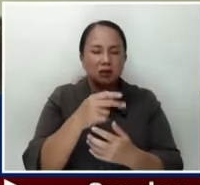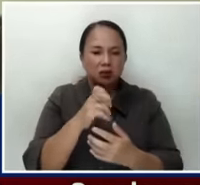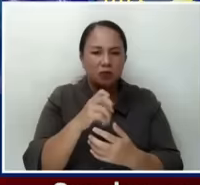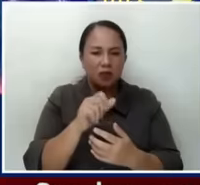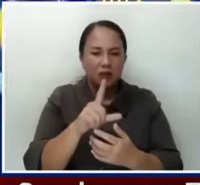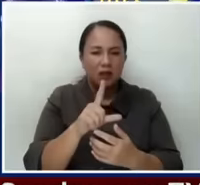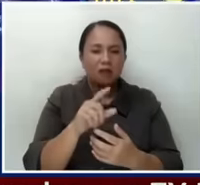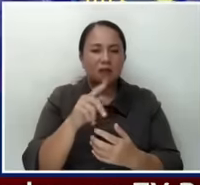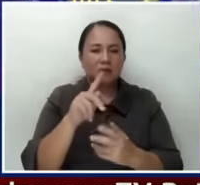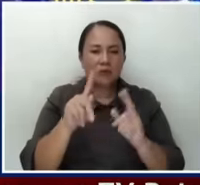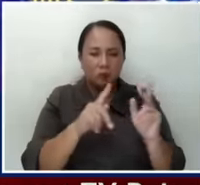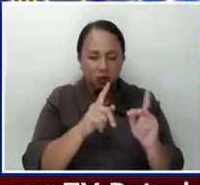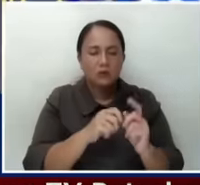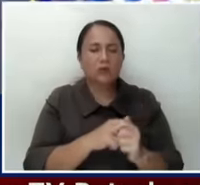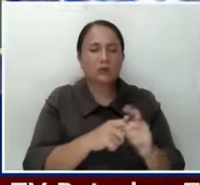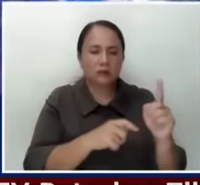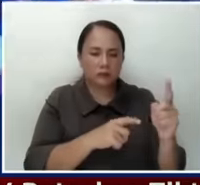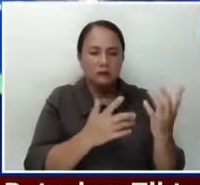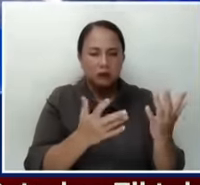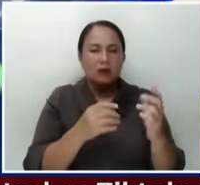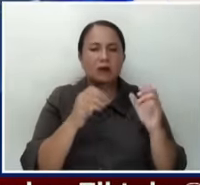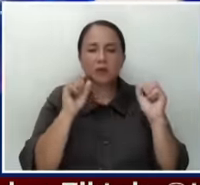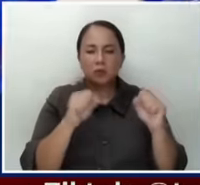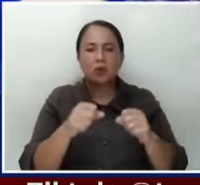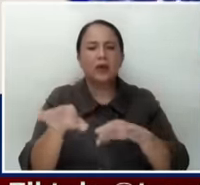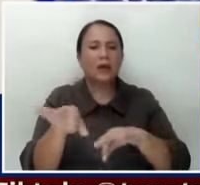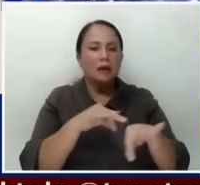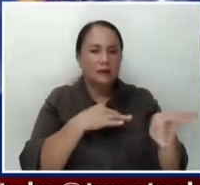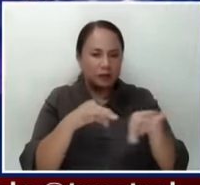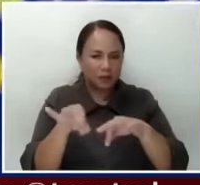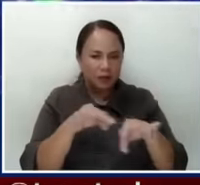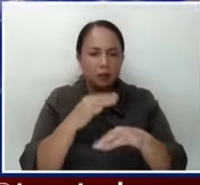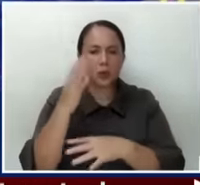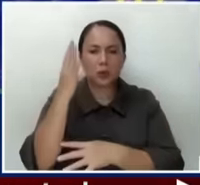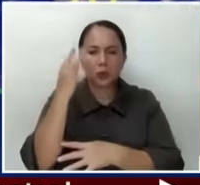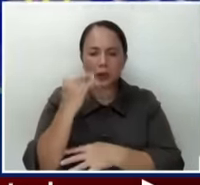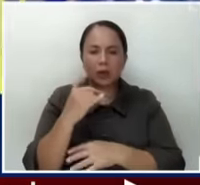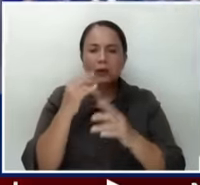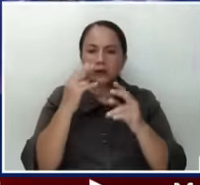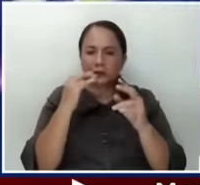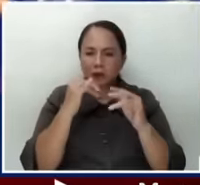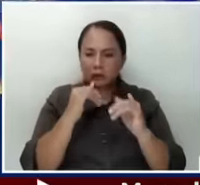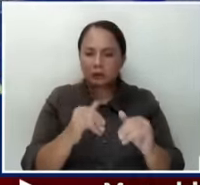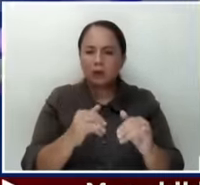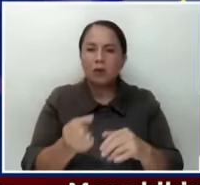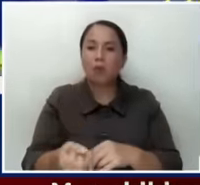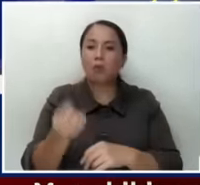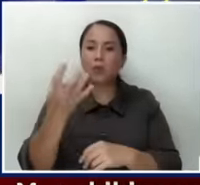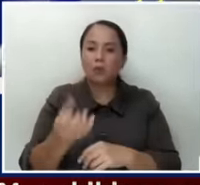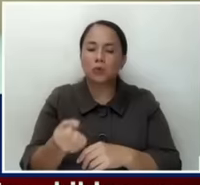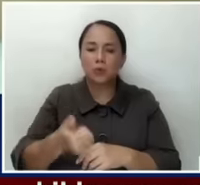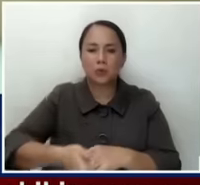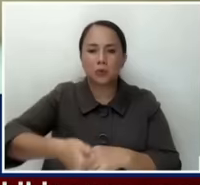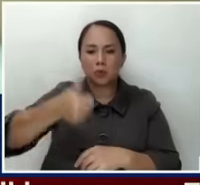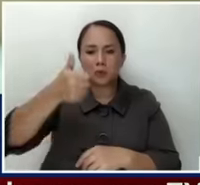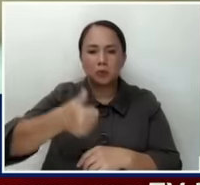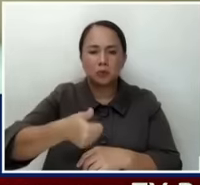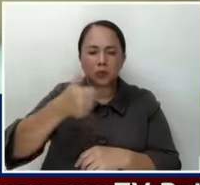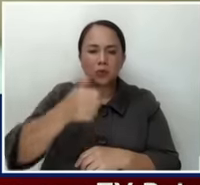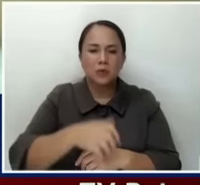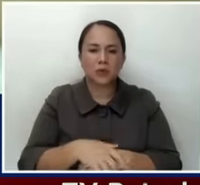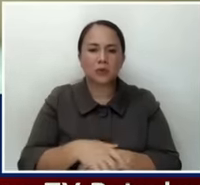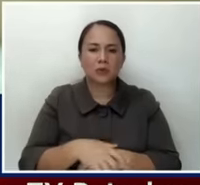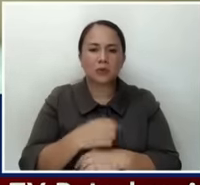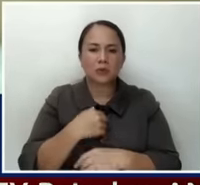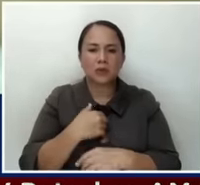will say that. May posibleng eksplanasyon din kung bakit pare-parehas ang halaga ng premyong kinukubra. Because there is a limit